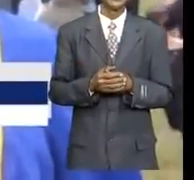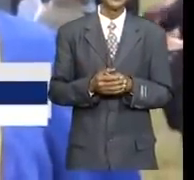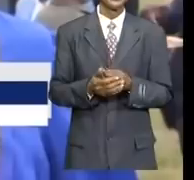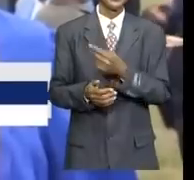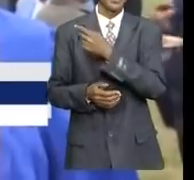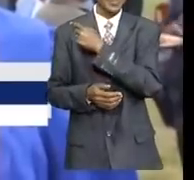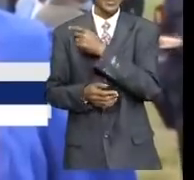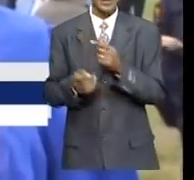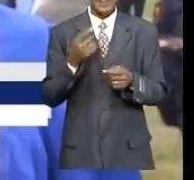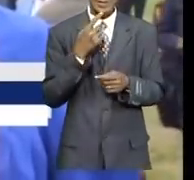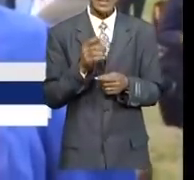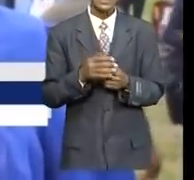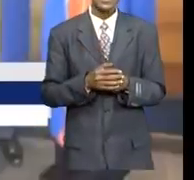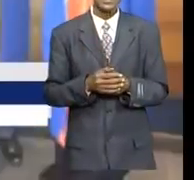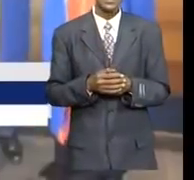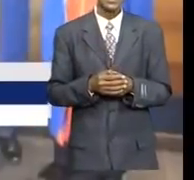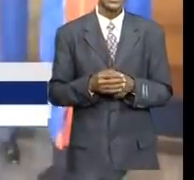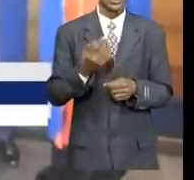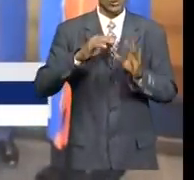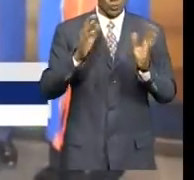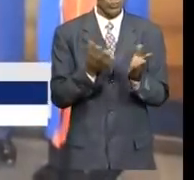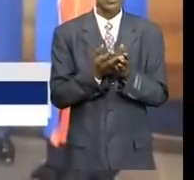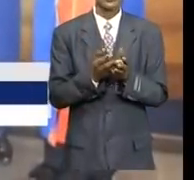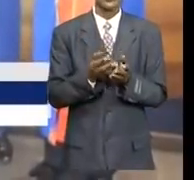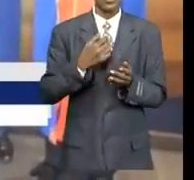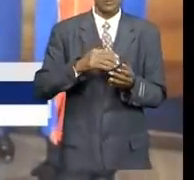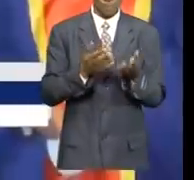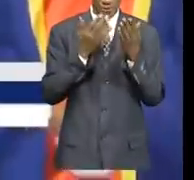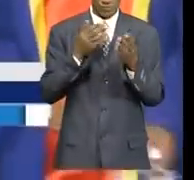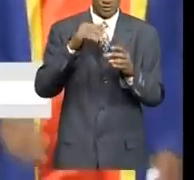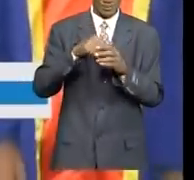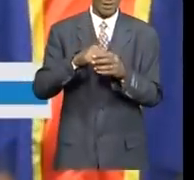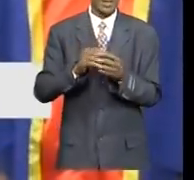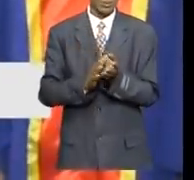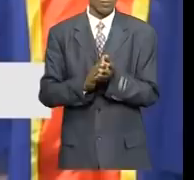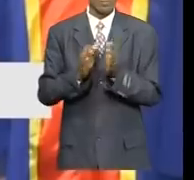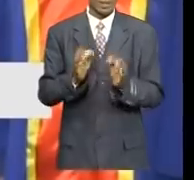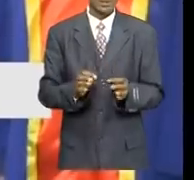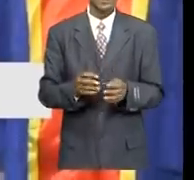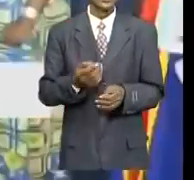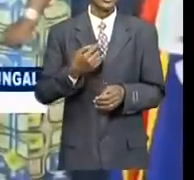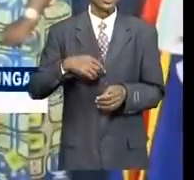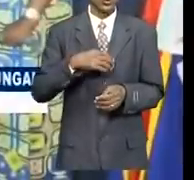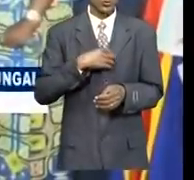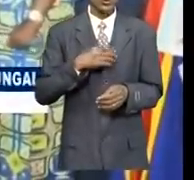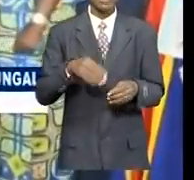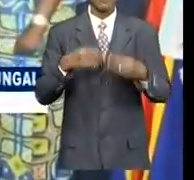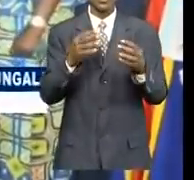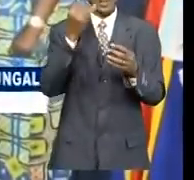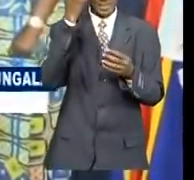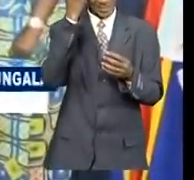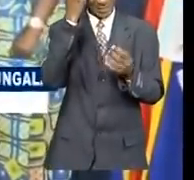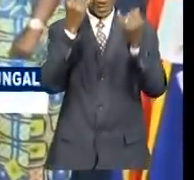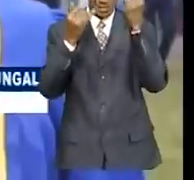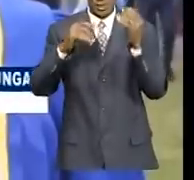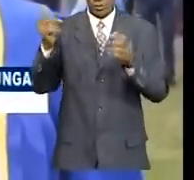des banquiers pourront trouver de la matière pour pouvoir décider en matière de crédit. Même le futur chercheur, nous avons donné des pistes et orienté comment ils peuvent aussi pouvoir